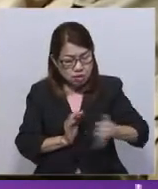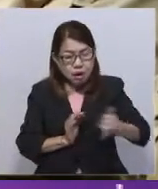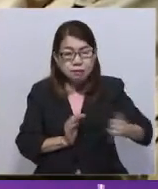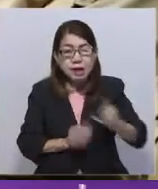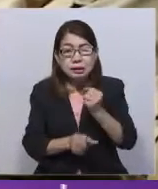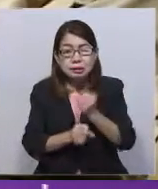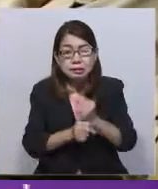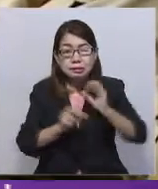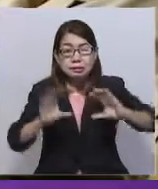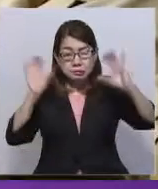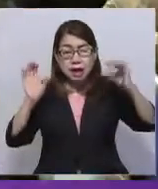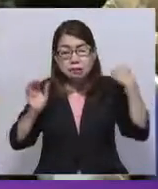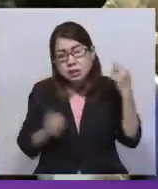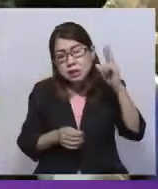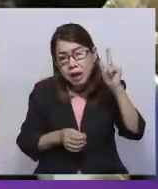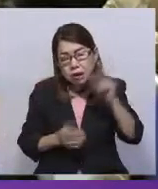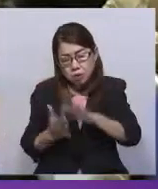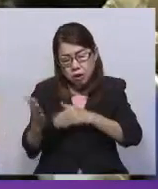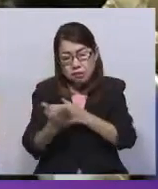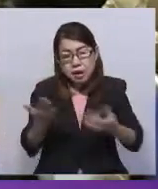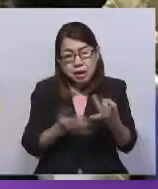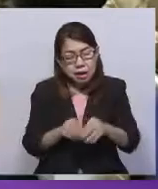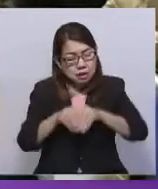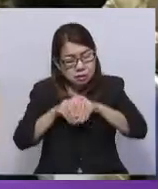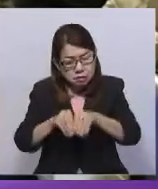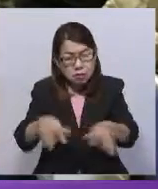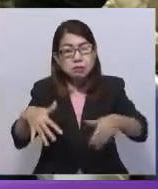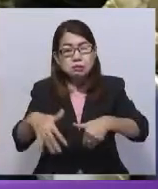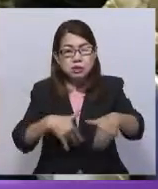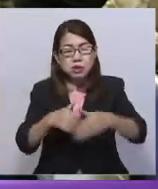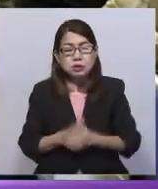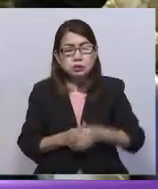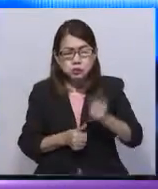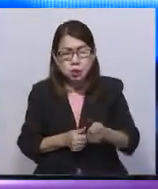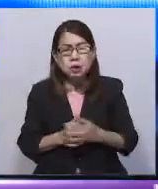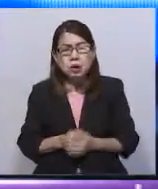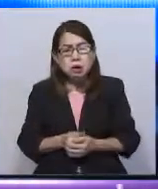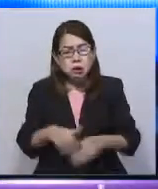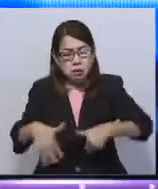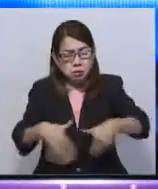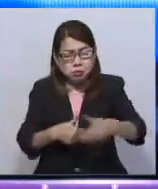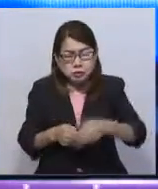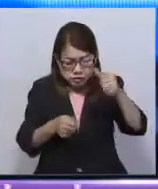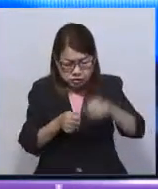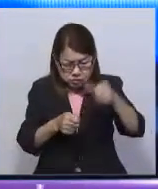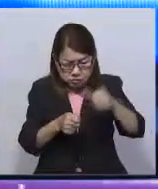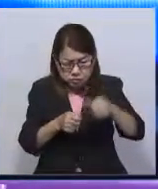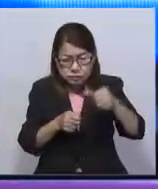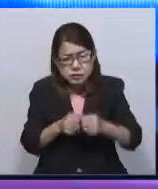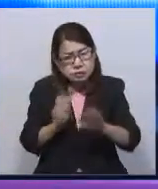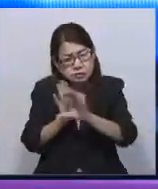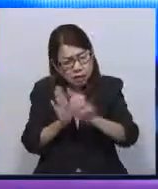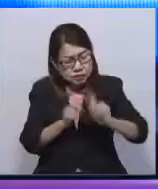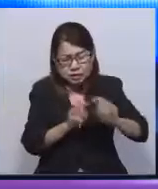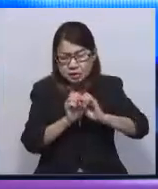ไปสู่ประชาชนผ่านช่องทางต่างๆนอกจากนี้ก็ต้องสร้างอัตลักษณ์และจุดยืนให้ประชาชนจดจำภาพที่ชัดเจนแตกต่